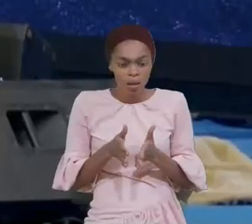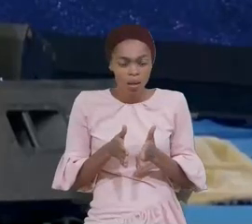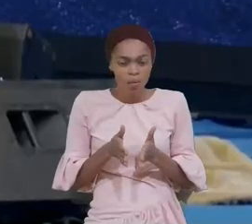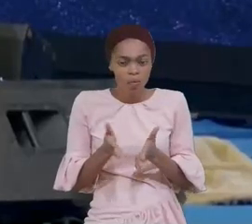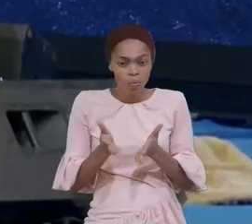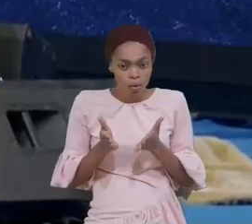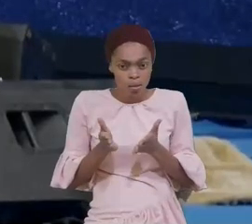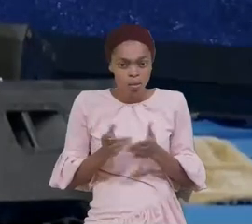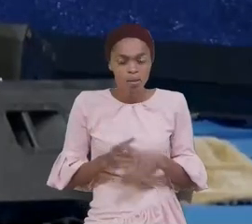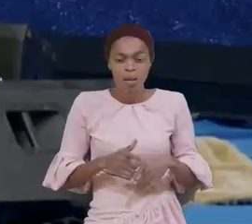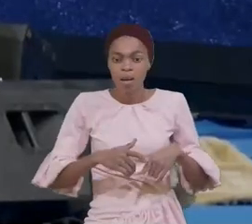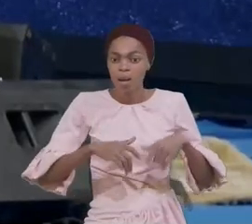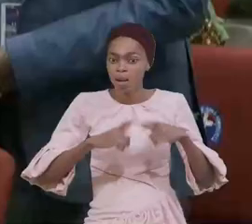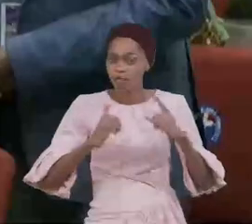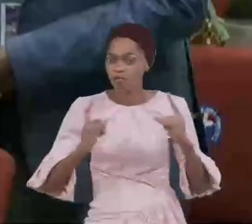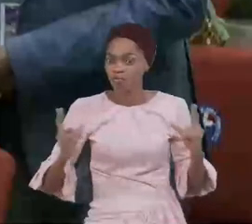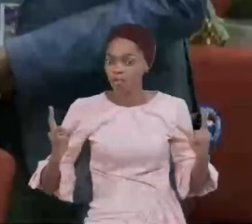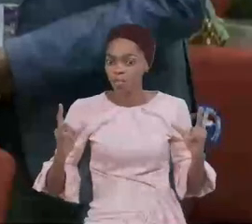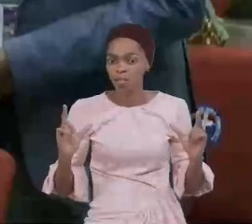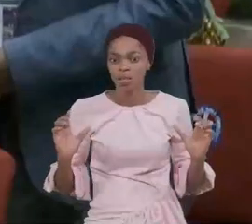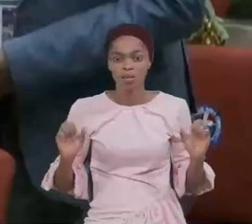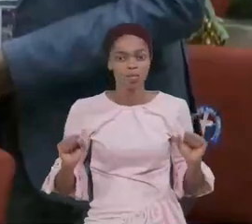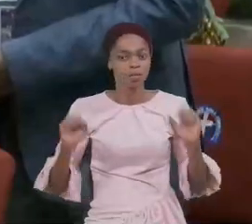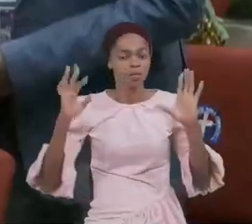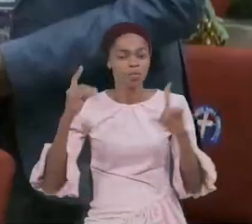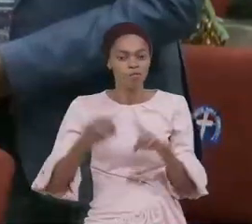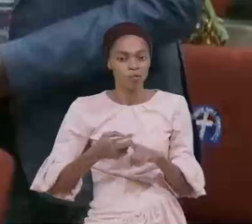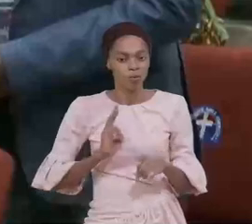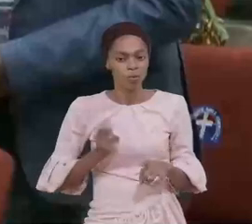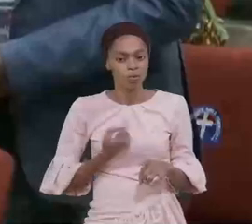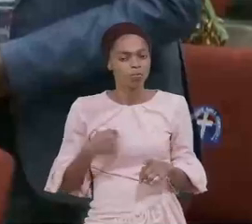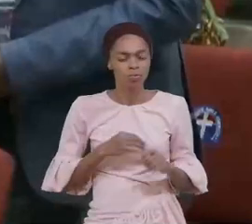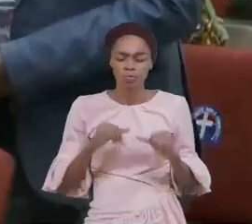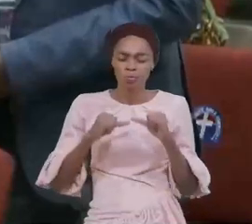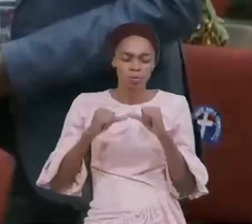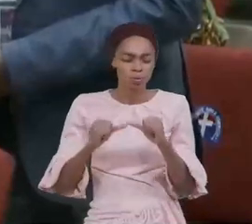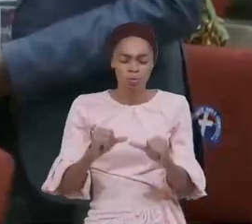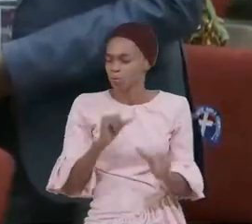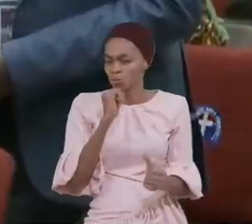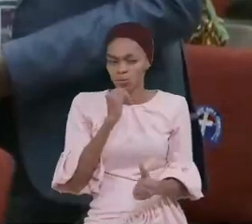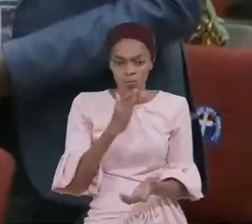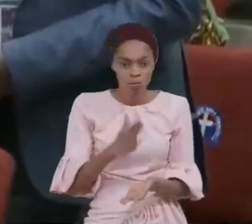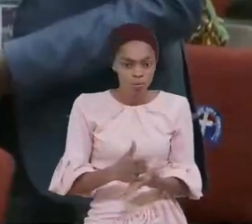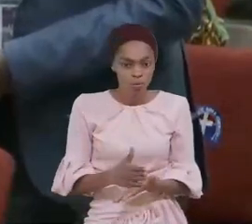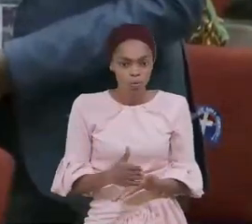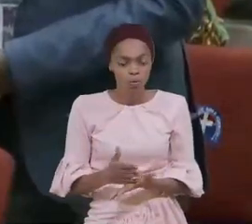la grande consécration. Il faut la continuation, la continuité.